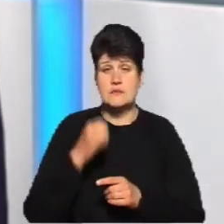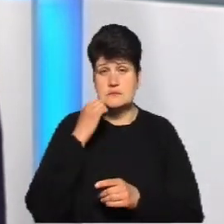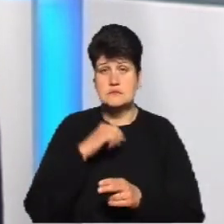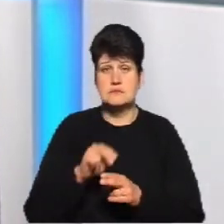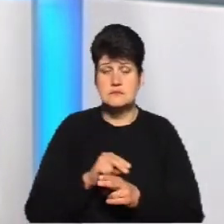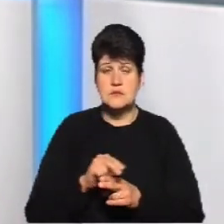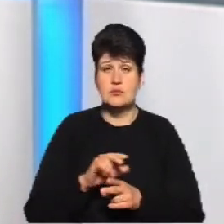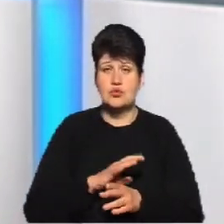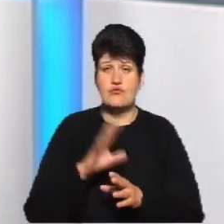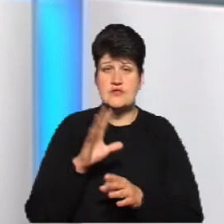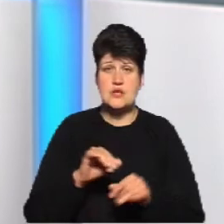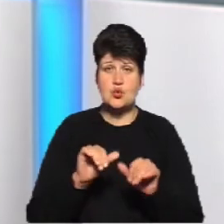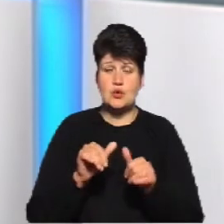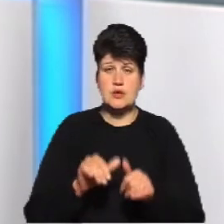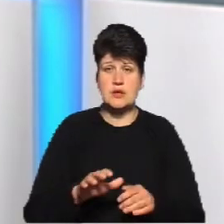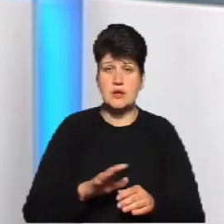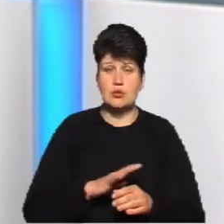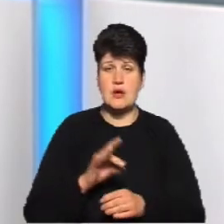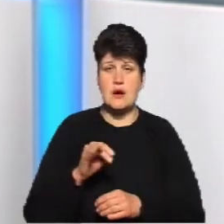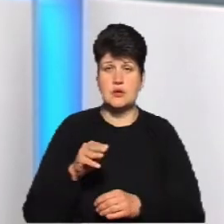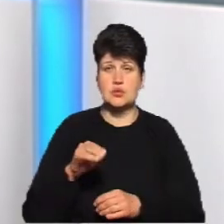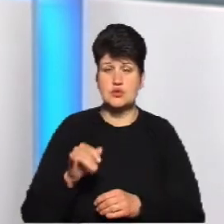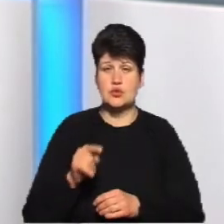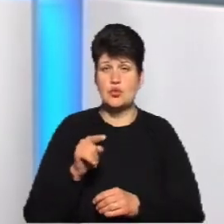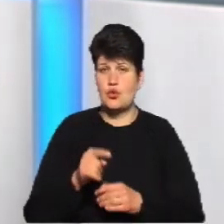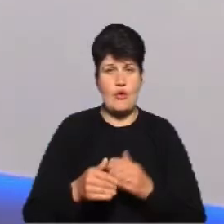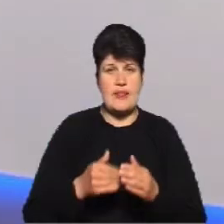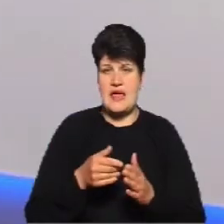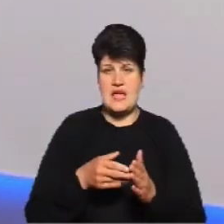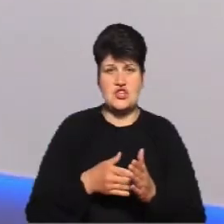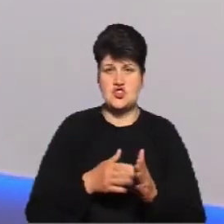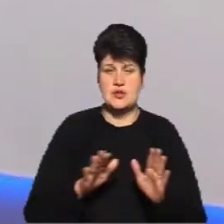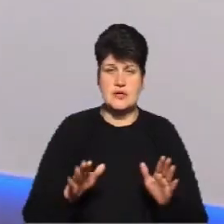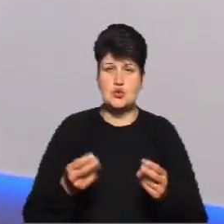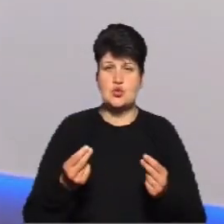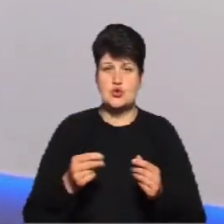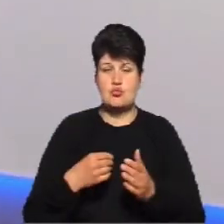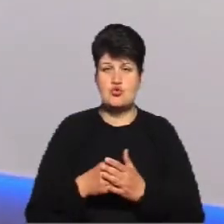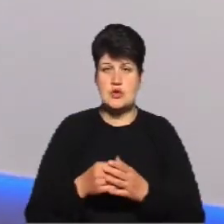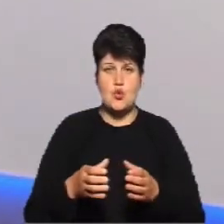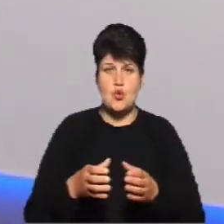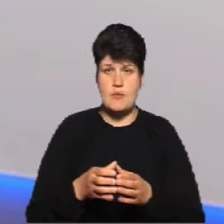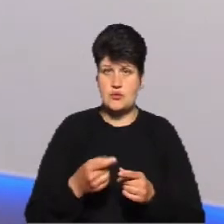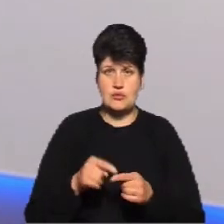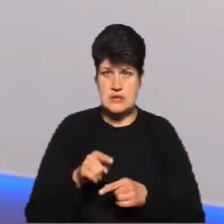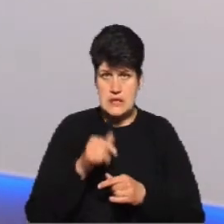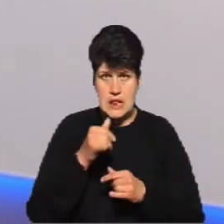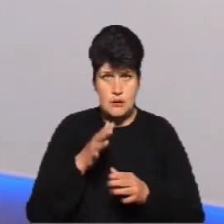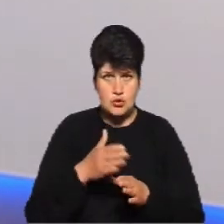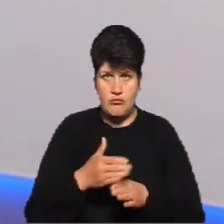які знаходились на ратуші. До нього навіть не дійшли. Коштів з бюджету громади на це неможливо виділити